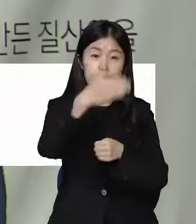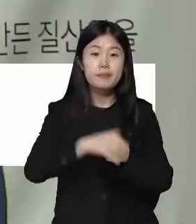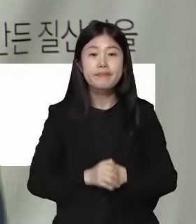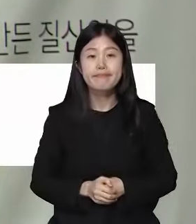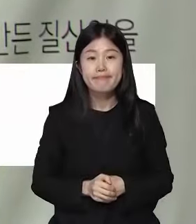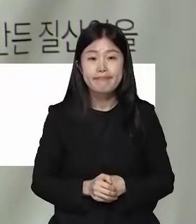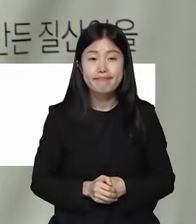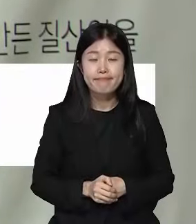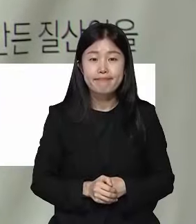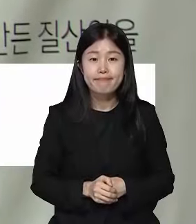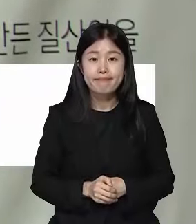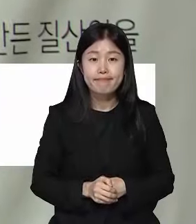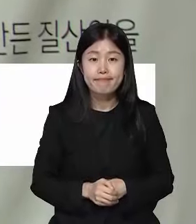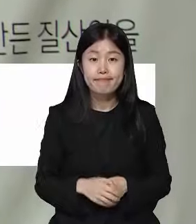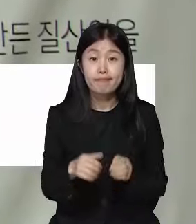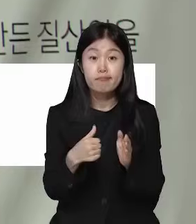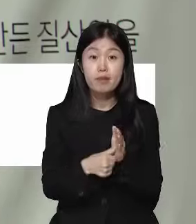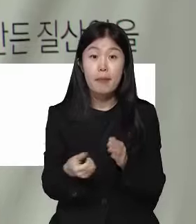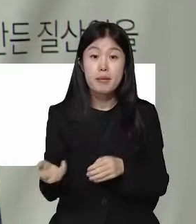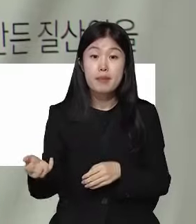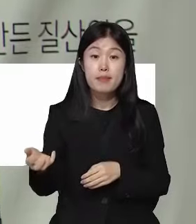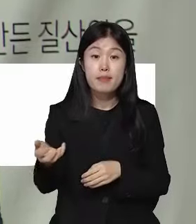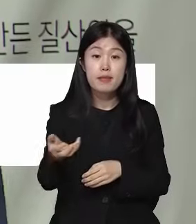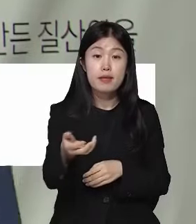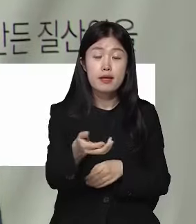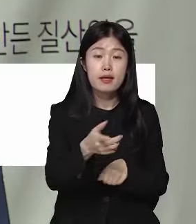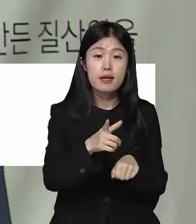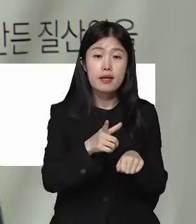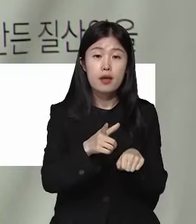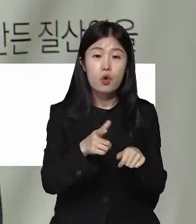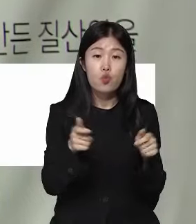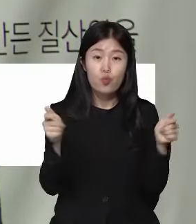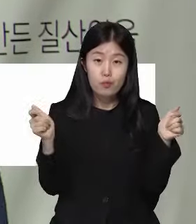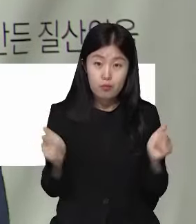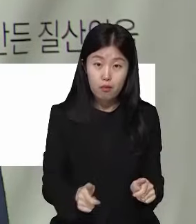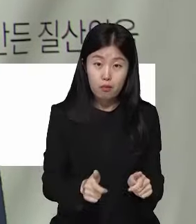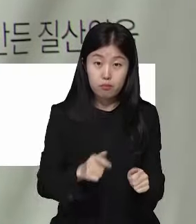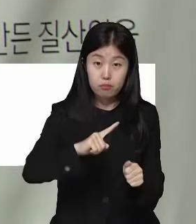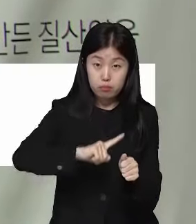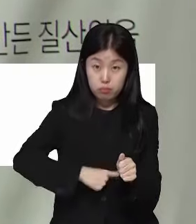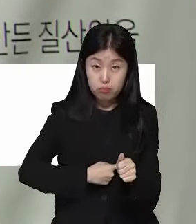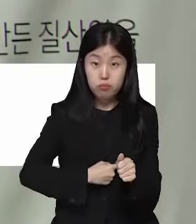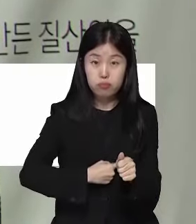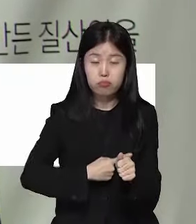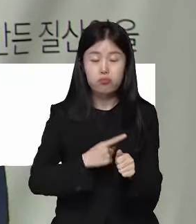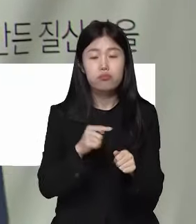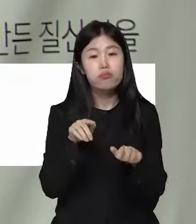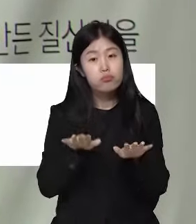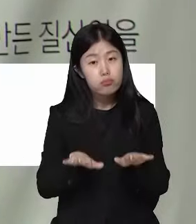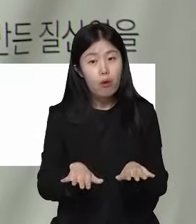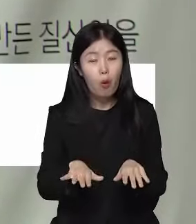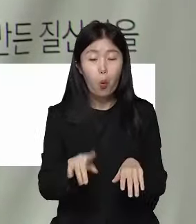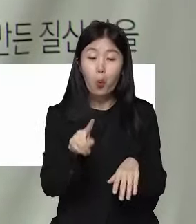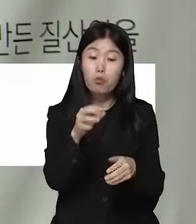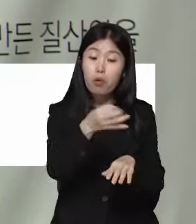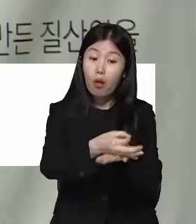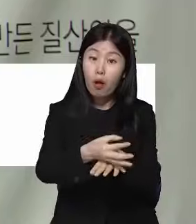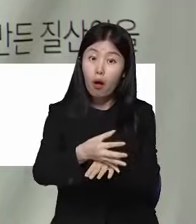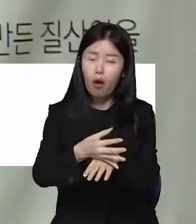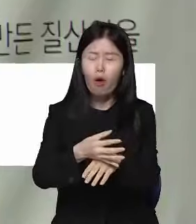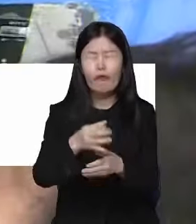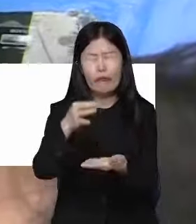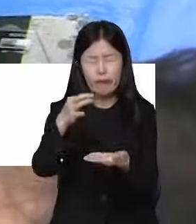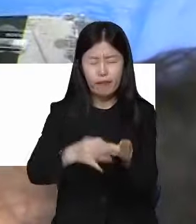구간을 줄이는 그런 계기가 되다 보니까 그만큼 이제 그 지역 주민들이 값싸게 신선한 야채를 공급받을 수가